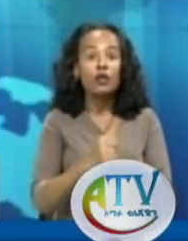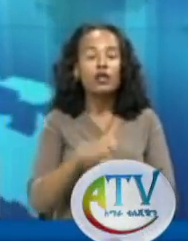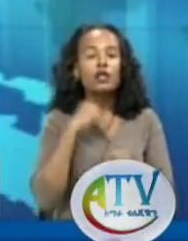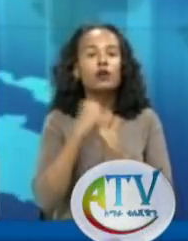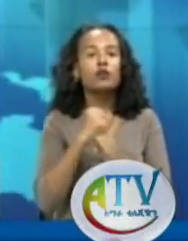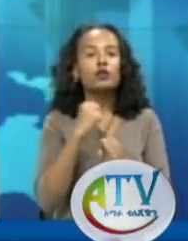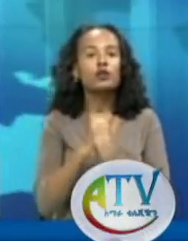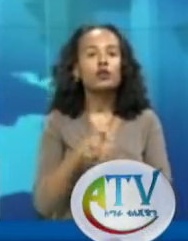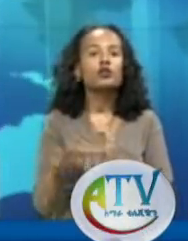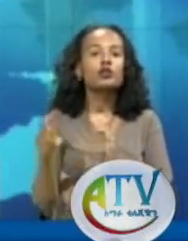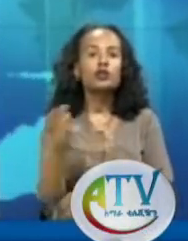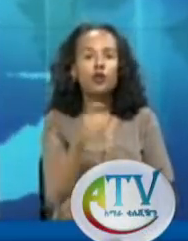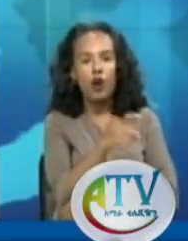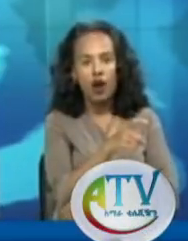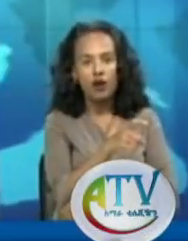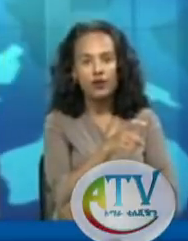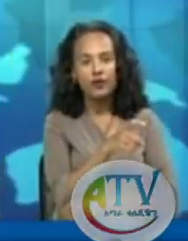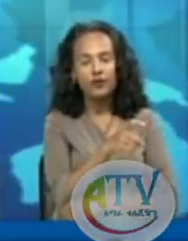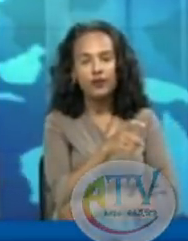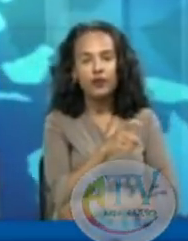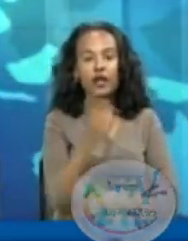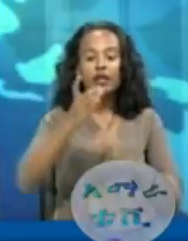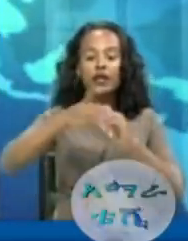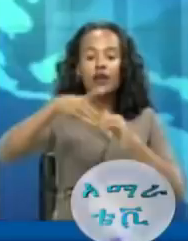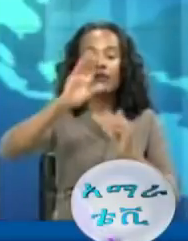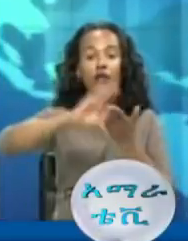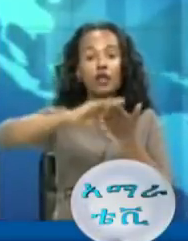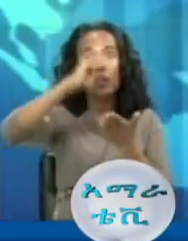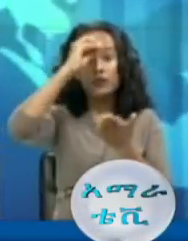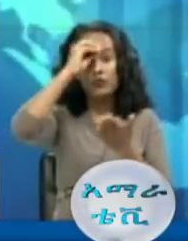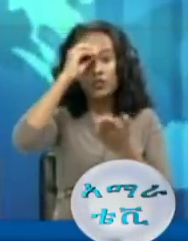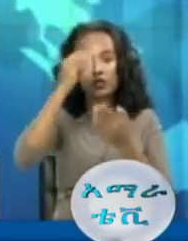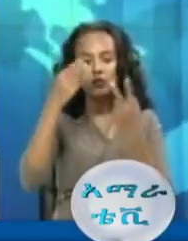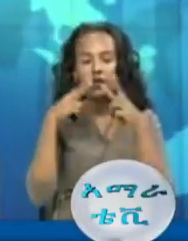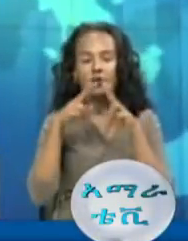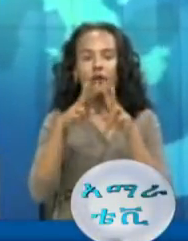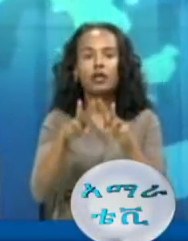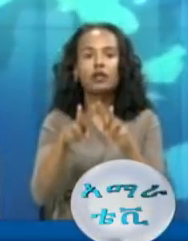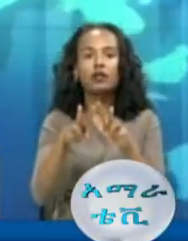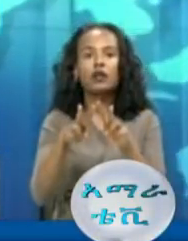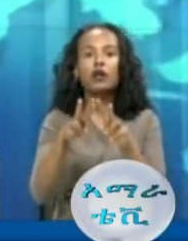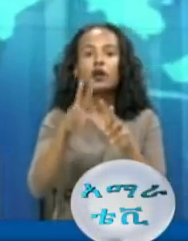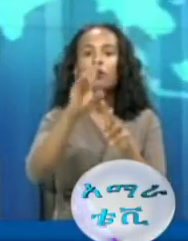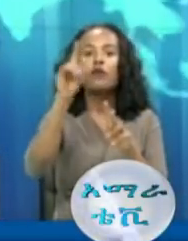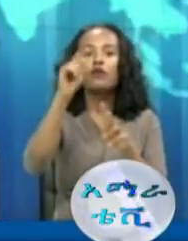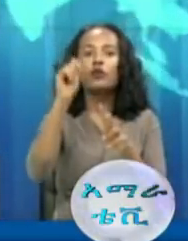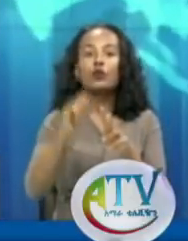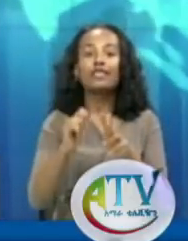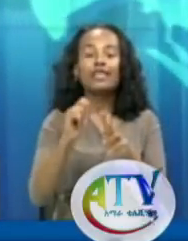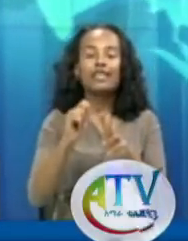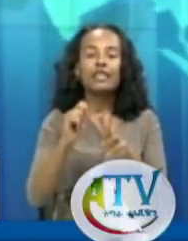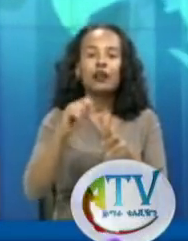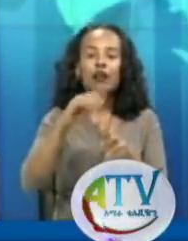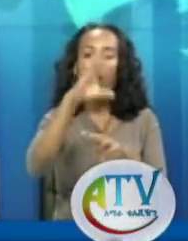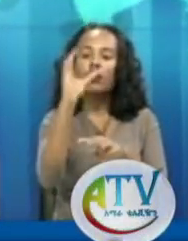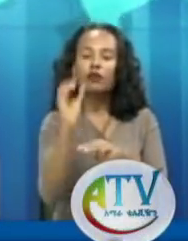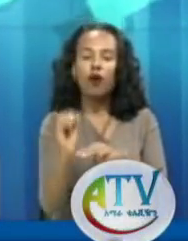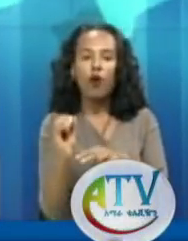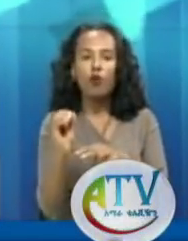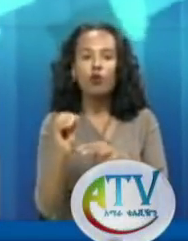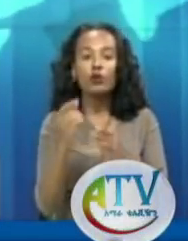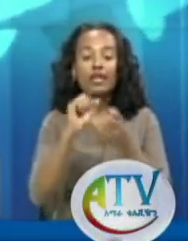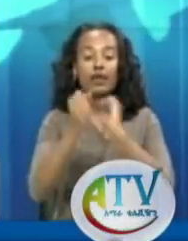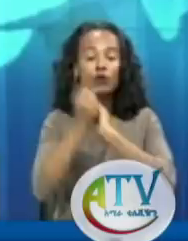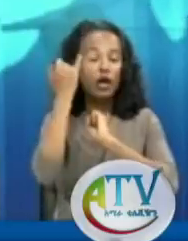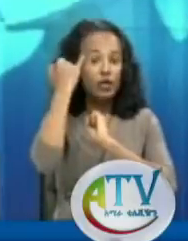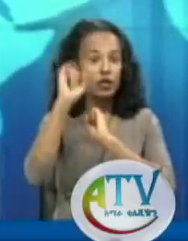የሚሰሩ ይሆናል። የከፍተኛ ትምህርትን በተመለከተ በፍኖተ ካርታው የለውጥ ሐሳብ መሰረት